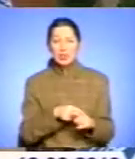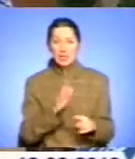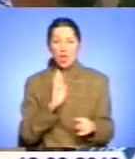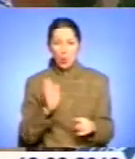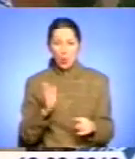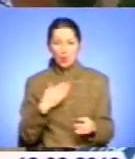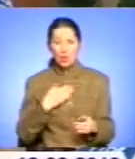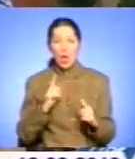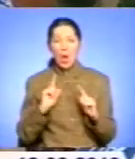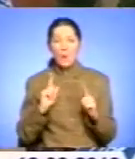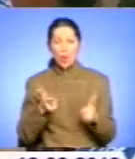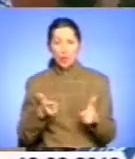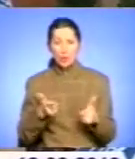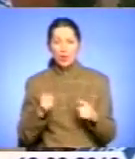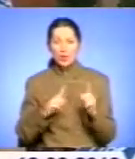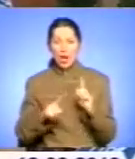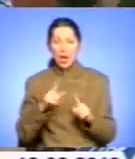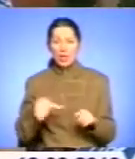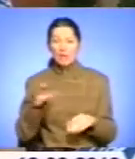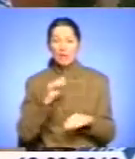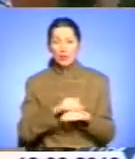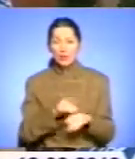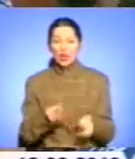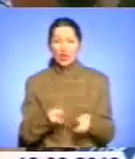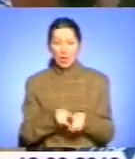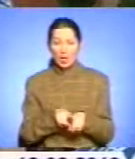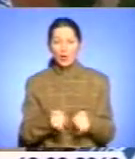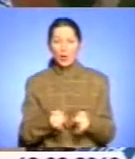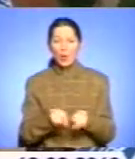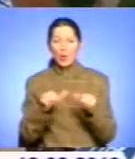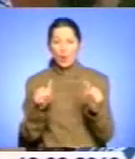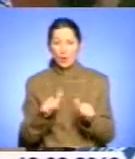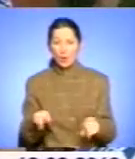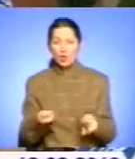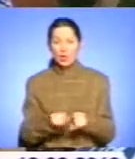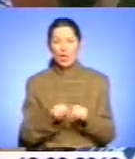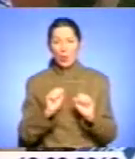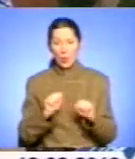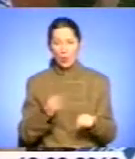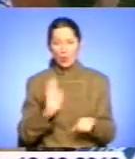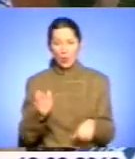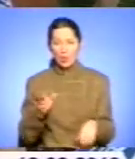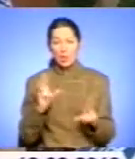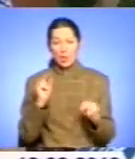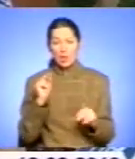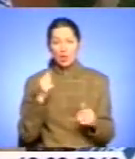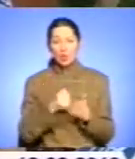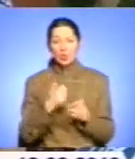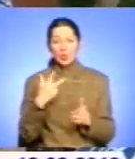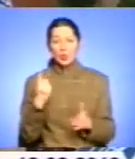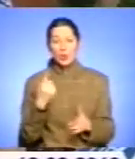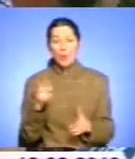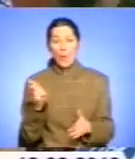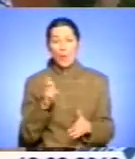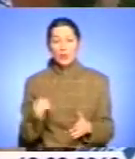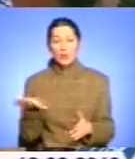на погоджувальній раді всі підтверджували, що так, в такому форматі так би могло бути, і дата така могла би бути, там до 31 березня, що всі